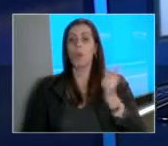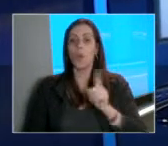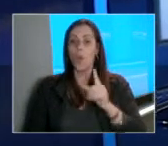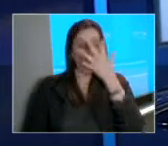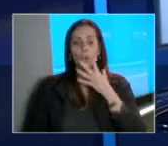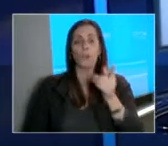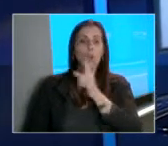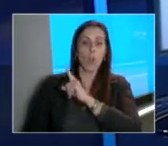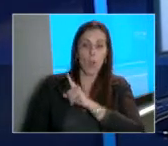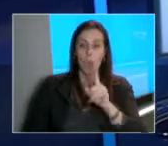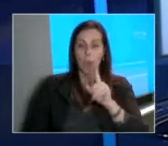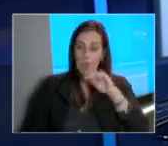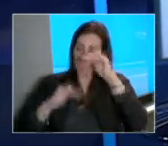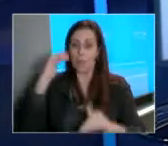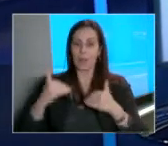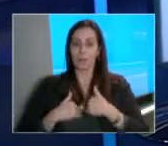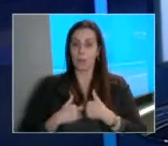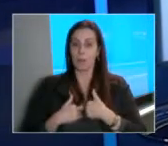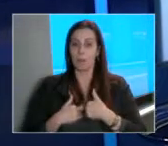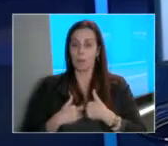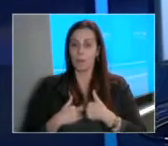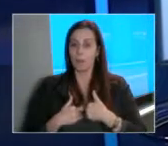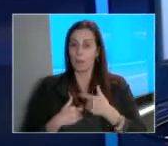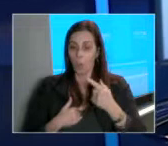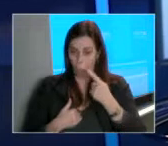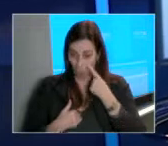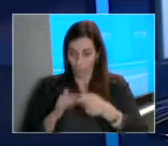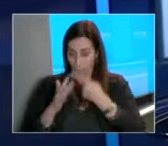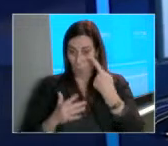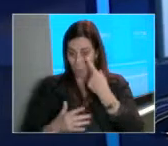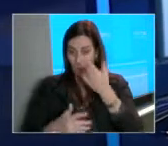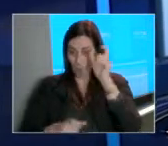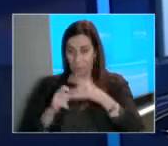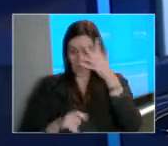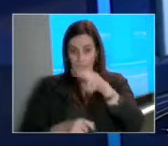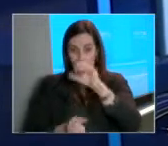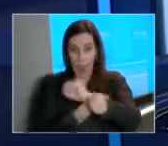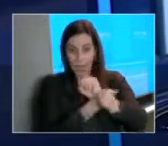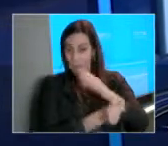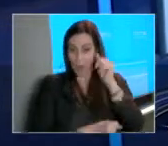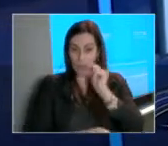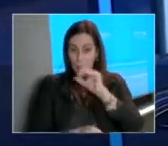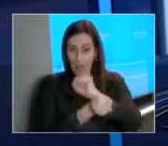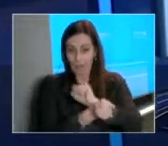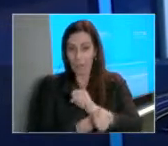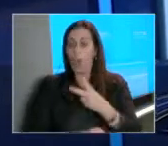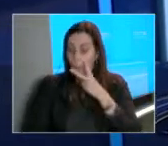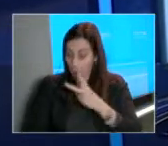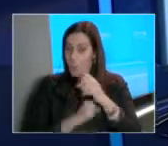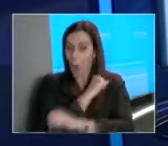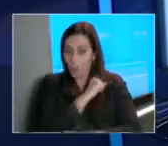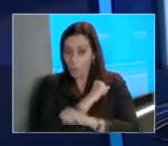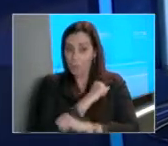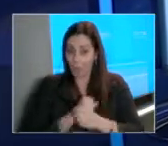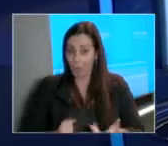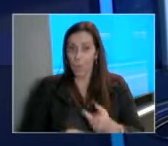בתום לב, וגם הפלטתם אותי. מה, הסתכל בבתי סוהר בפעם האחרונה, ראה כמה מזרחים יושבים לעומת כמה אשכנזים? הסתכל